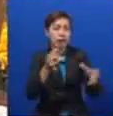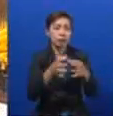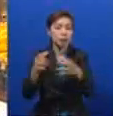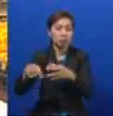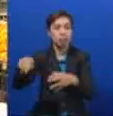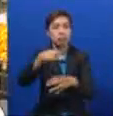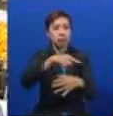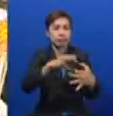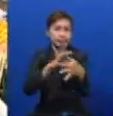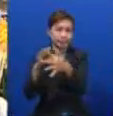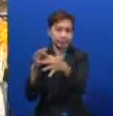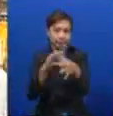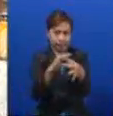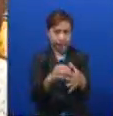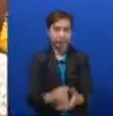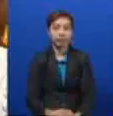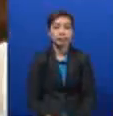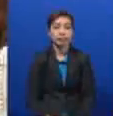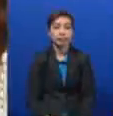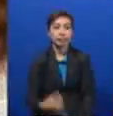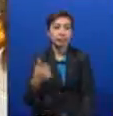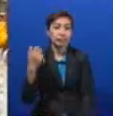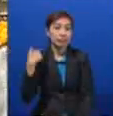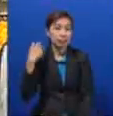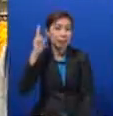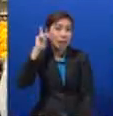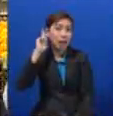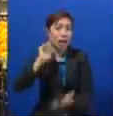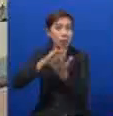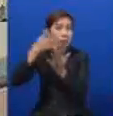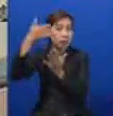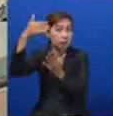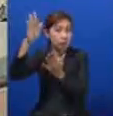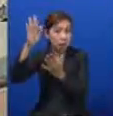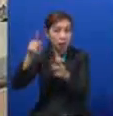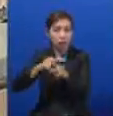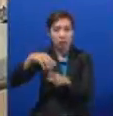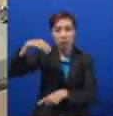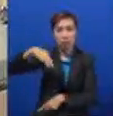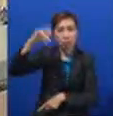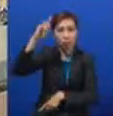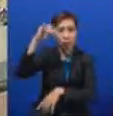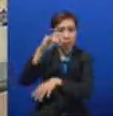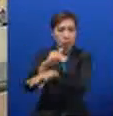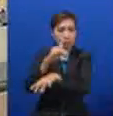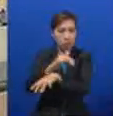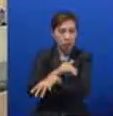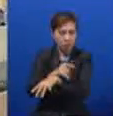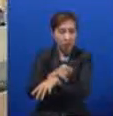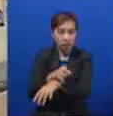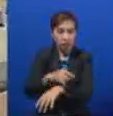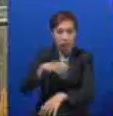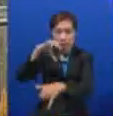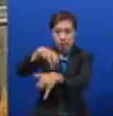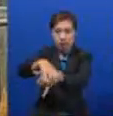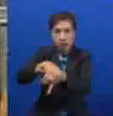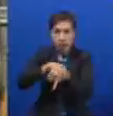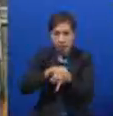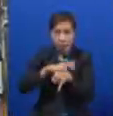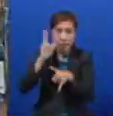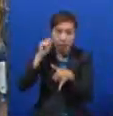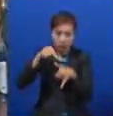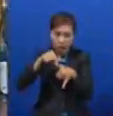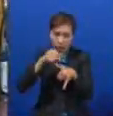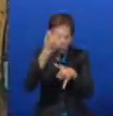ความเกี่ยวข้องกันส่วนกรณีที่มีสื่อต่างชาติถูกเจ้าหน้าที่ที่การท่าอาศยานสุวรรณภูมิควบคุมตัวหลังตรวจพบมีการ